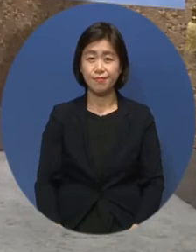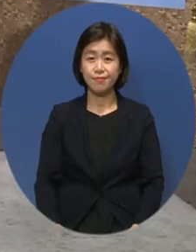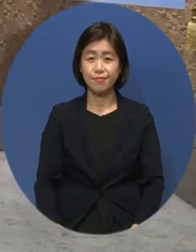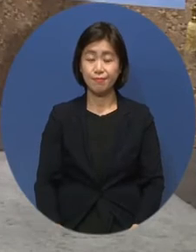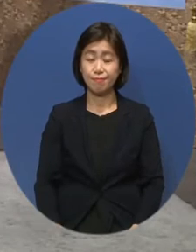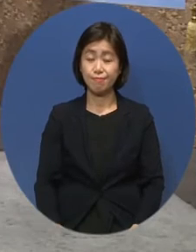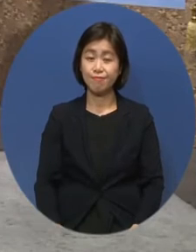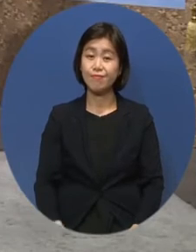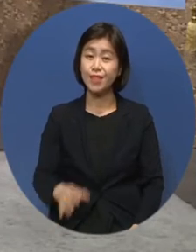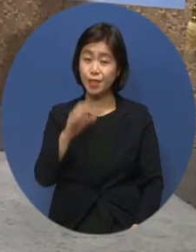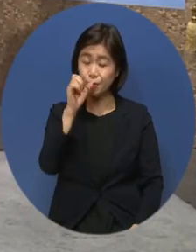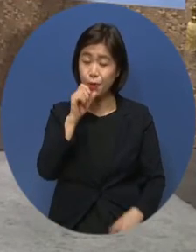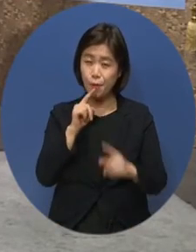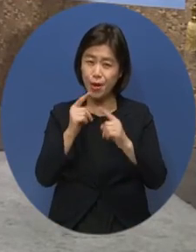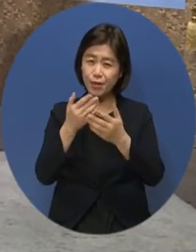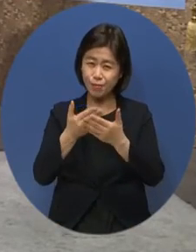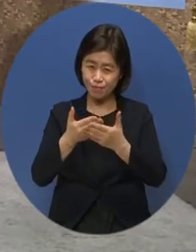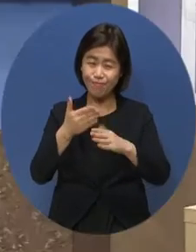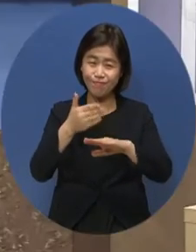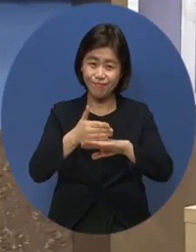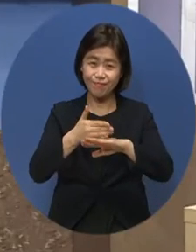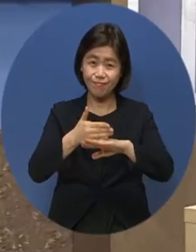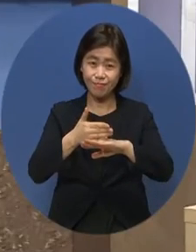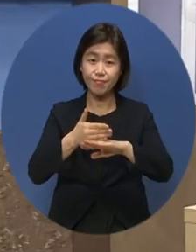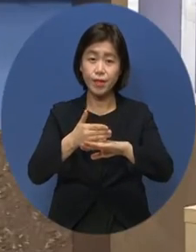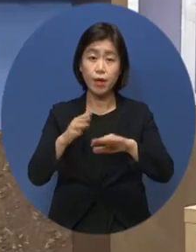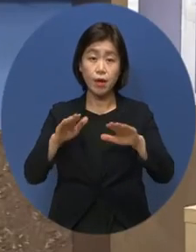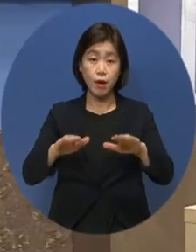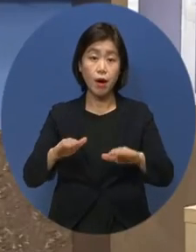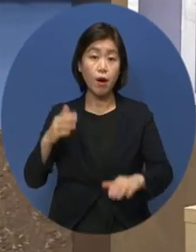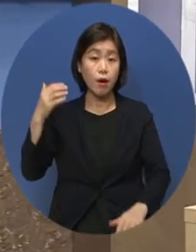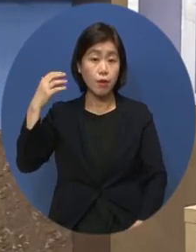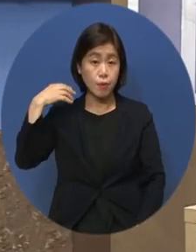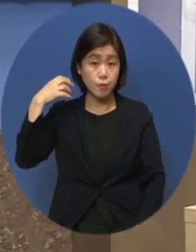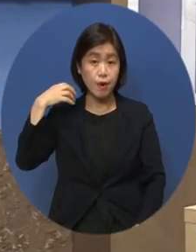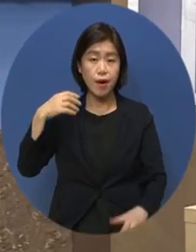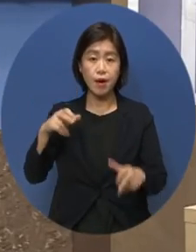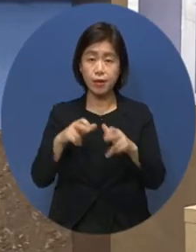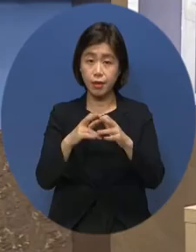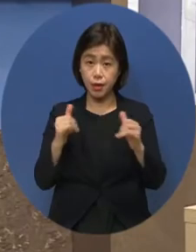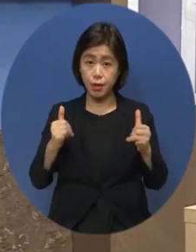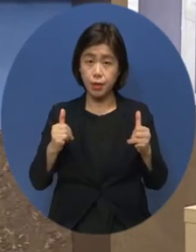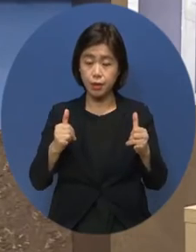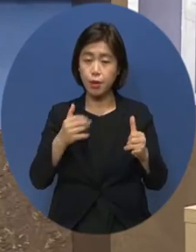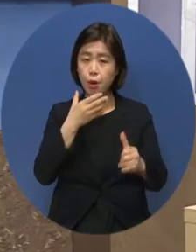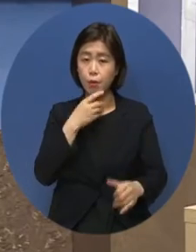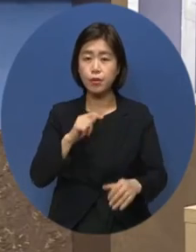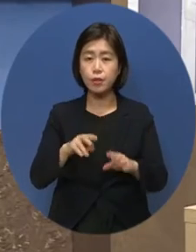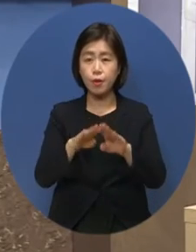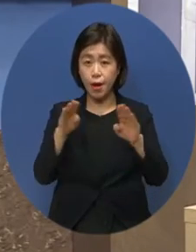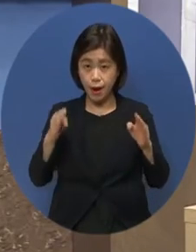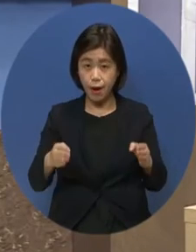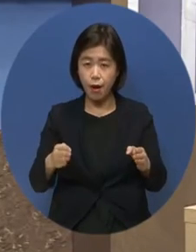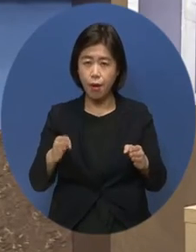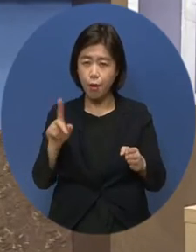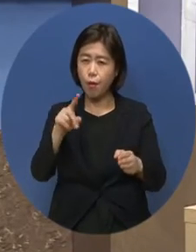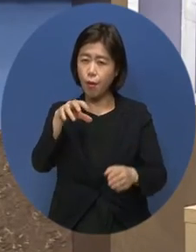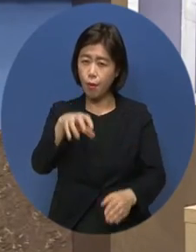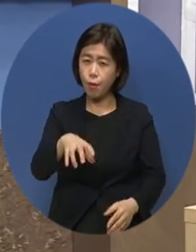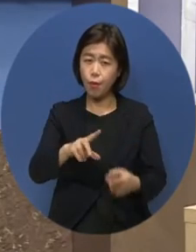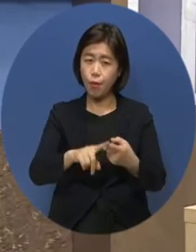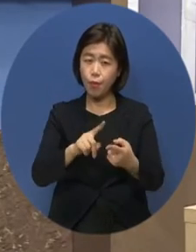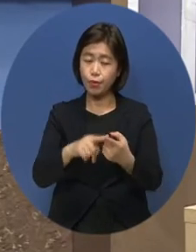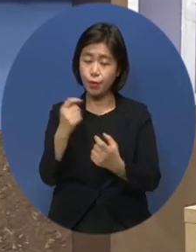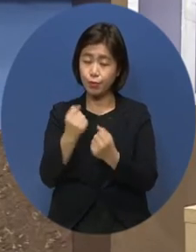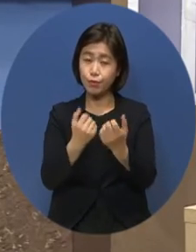네어 좋은 말씀 해주셨는데 그럼 이 서울시립 영등포 장애인 복지관이 어떤 곳인지 궁금하거든요 소개 말씀